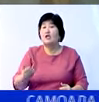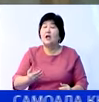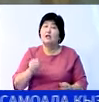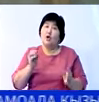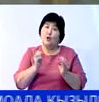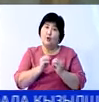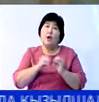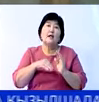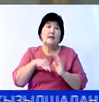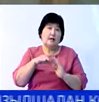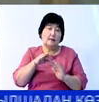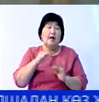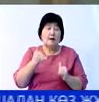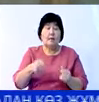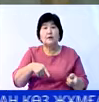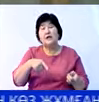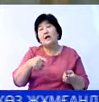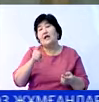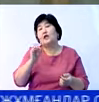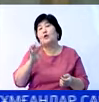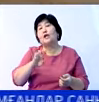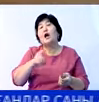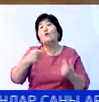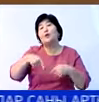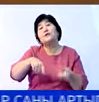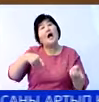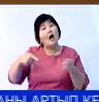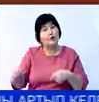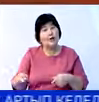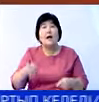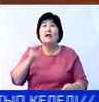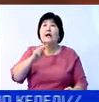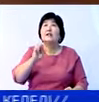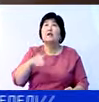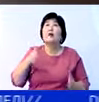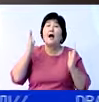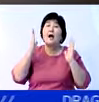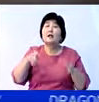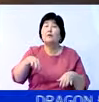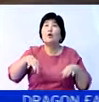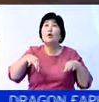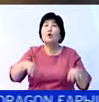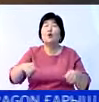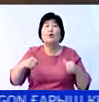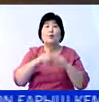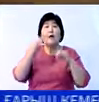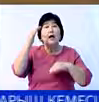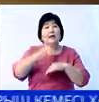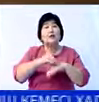тұрақталуына байланысты хирургия бөлімшесіне ауыстырылды. Назарбаев даңғыл бойындағы бұл жол көлік оқиғасы